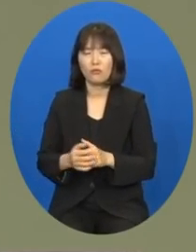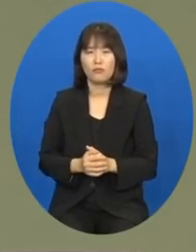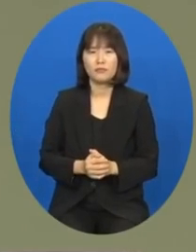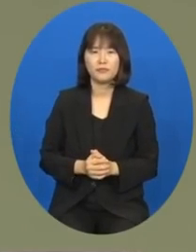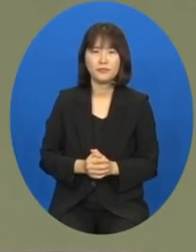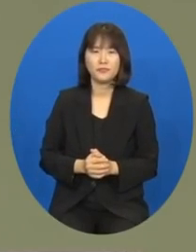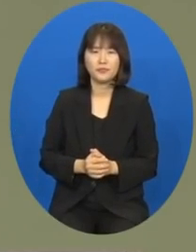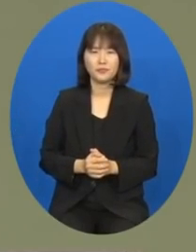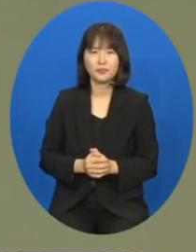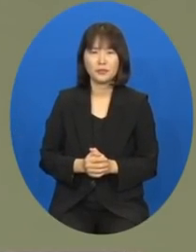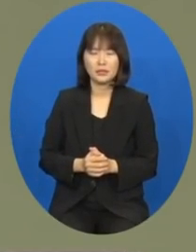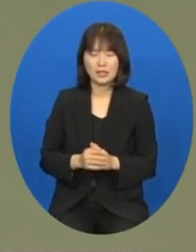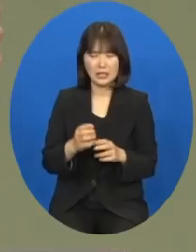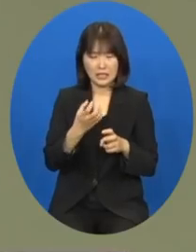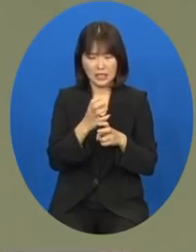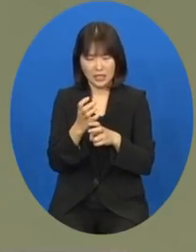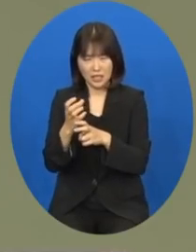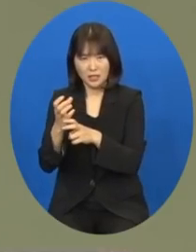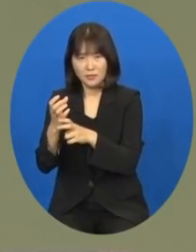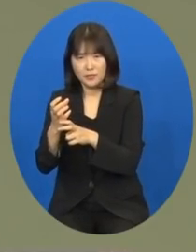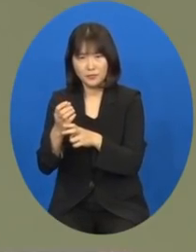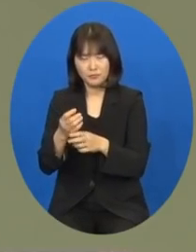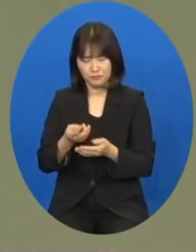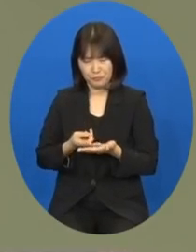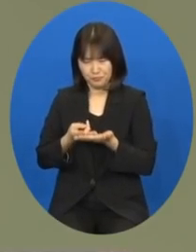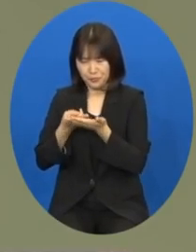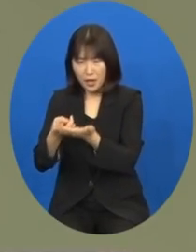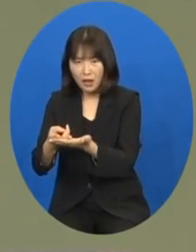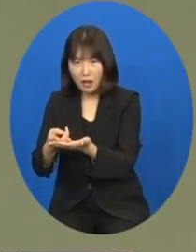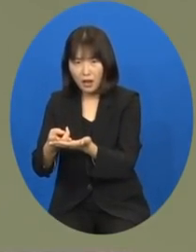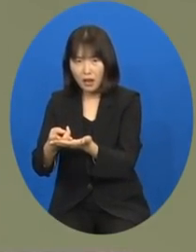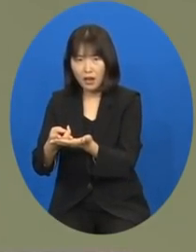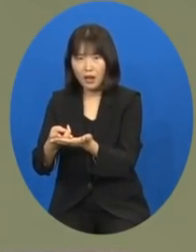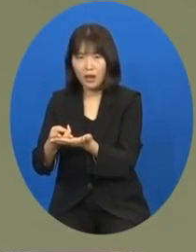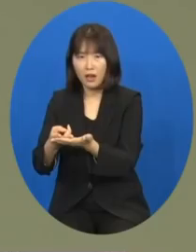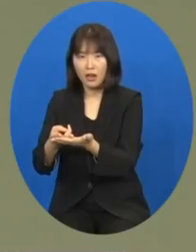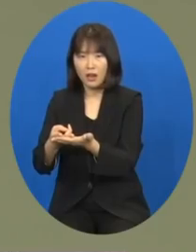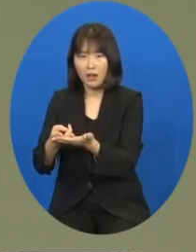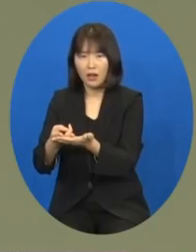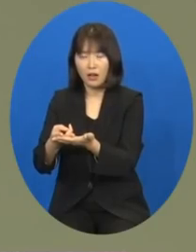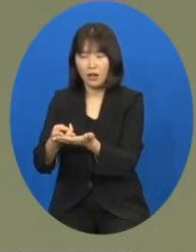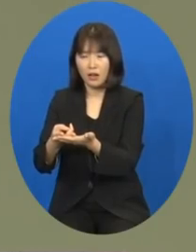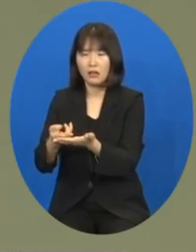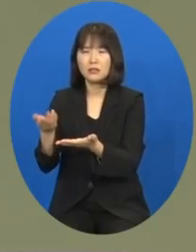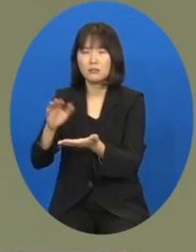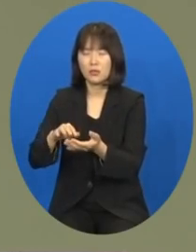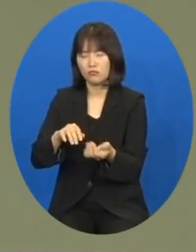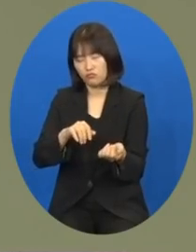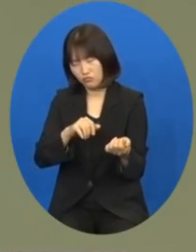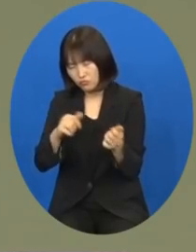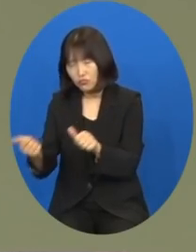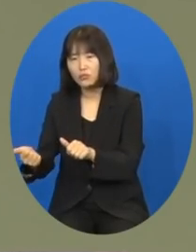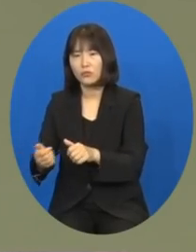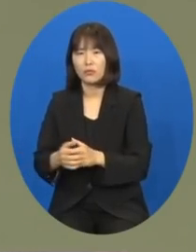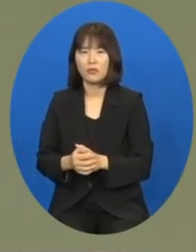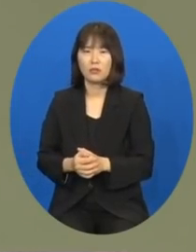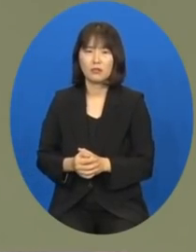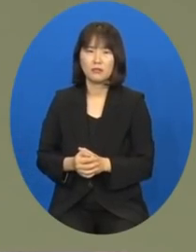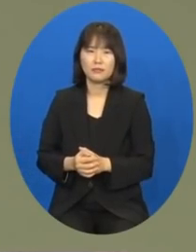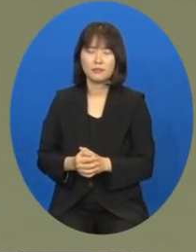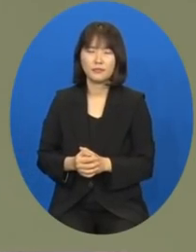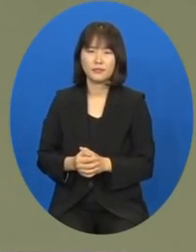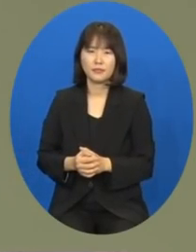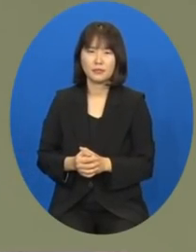맞아 서 실려 갖습니다 응급실에서 의사들의 살리 좀 거기서 눈을 뜨고 그 아이가 죽어 버리는 거예요 이 끔찍한